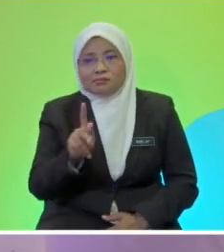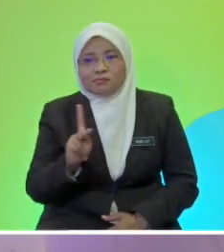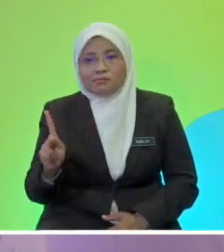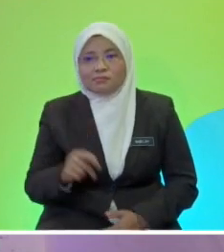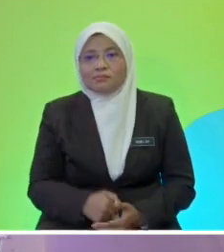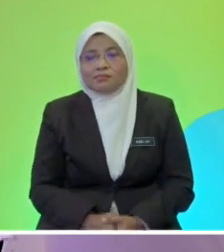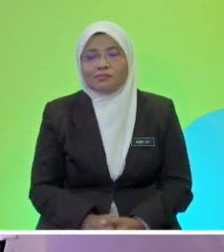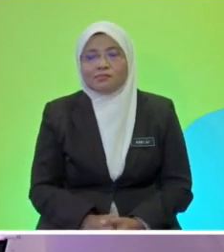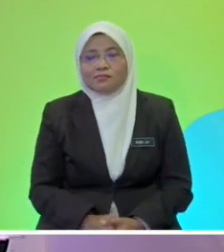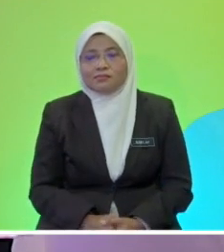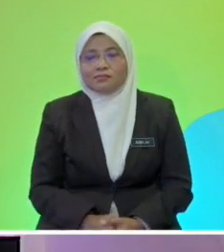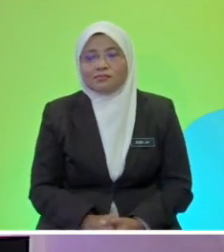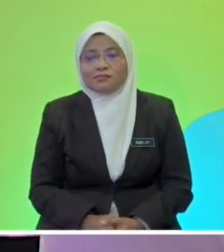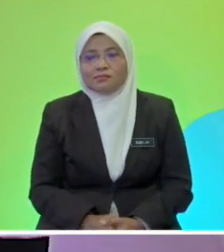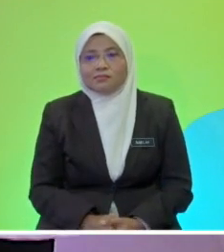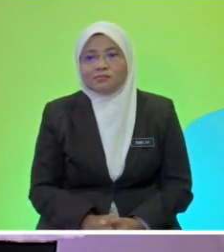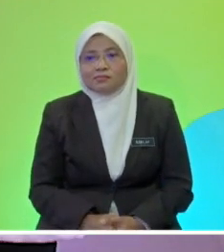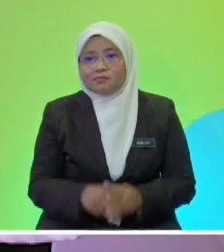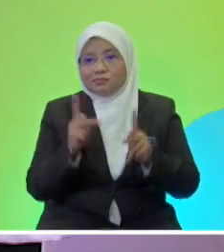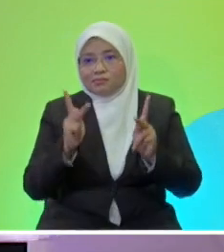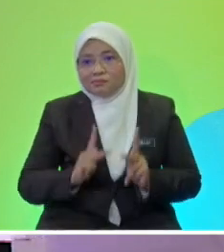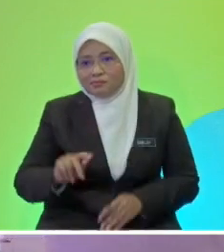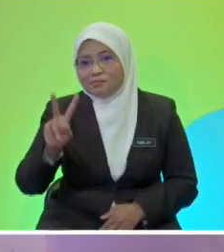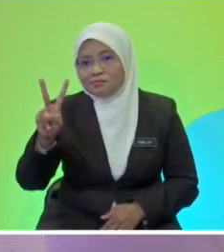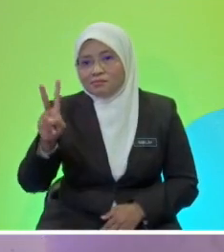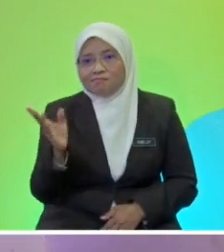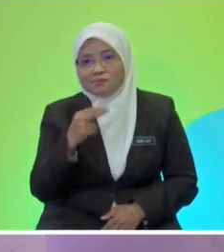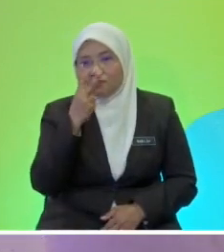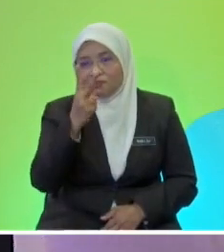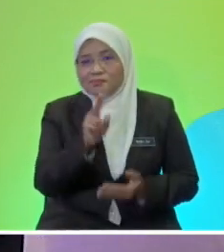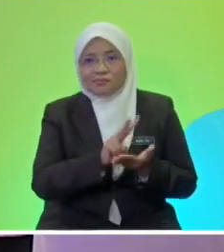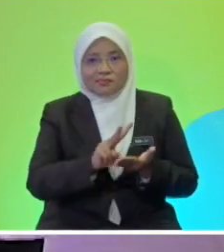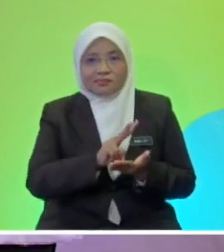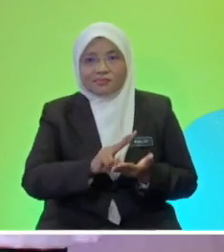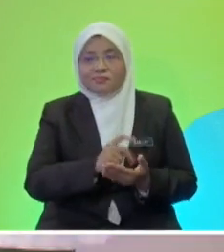tadi kaidah yang pertama ya Oke kita dengar titik-titik tengok video ini oke